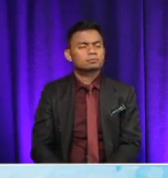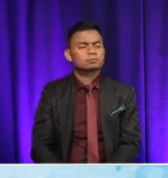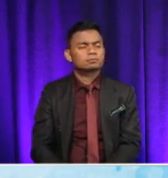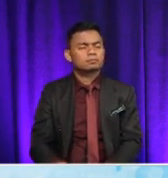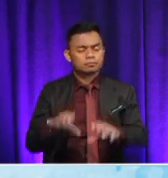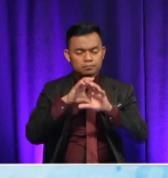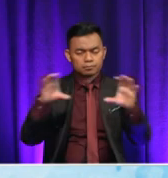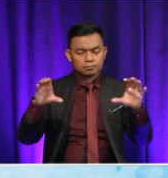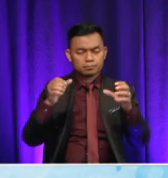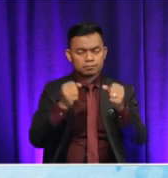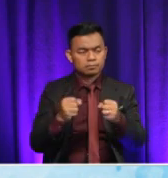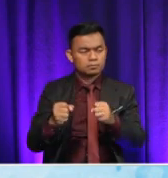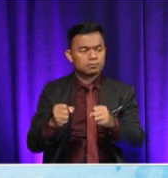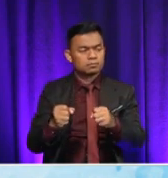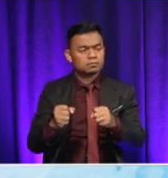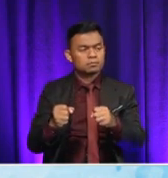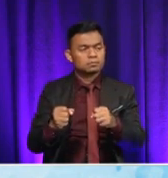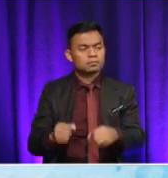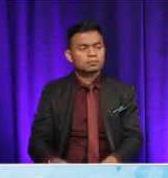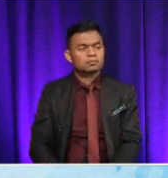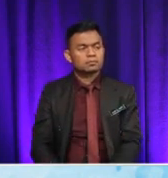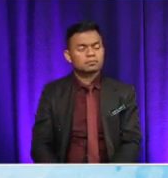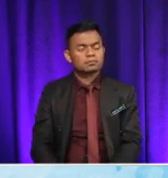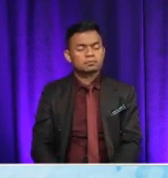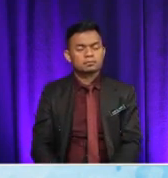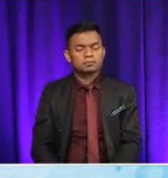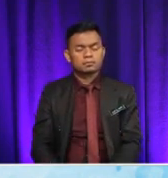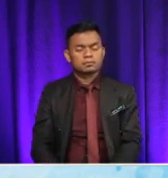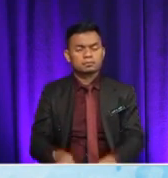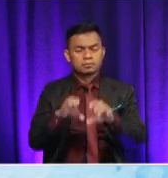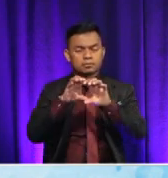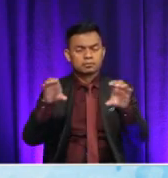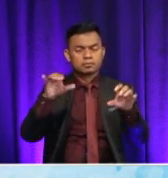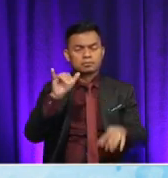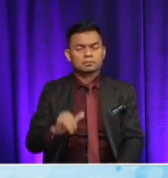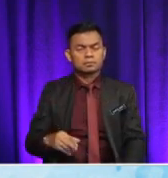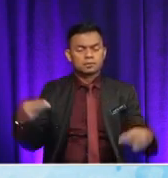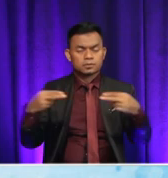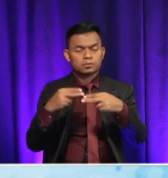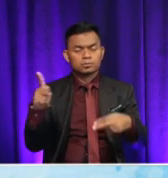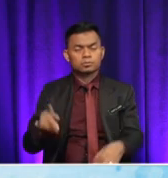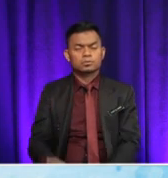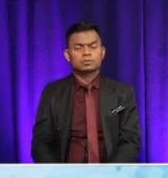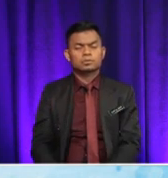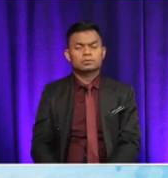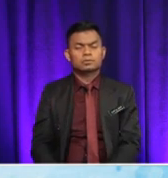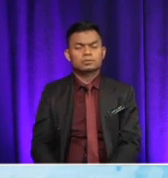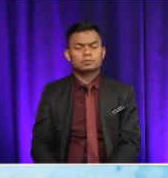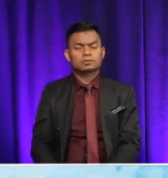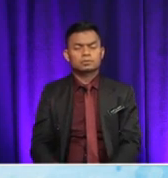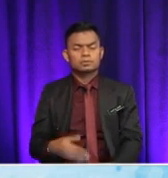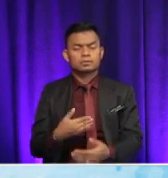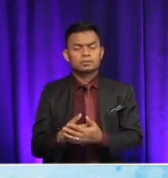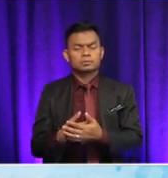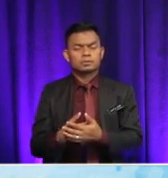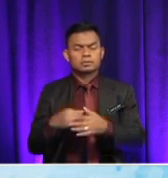dalam kawasan rumah kediaman yang menghubungkan Mita air ke tangki simpanan dan pilih file langsung